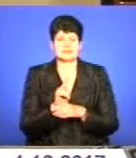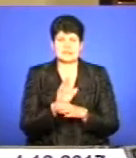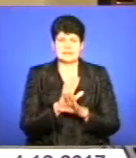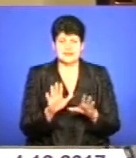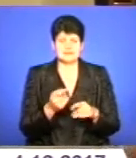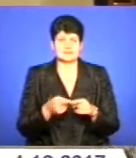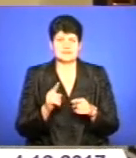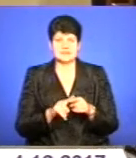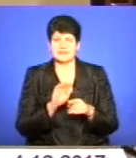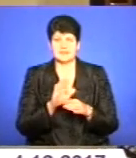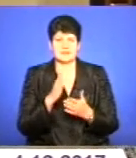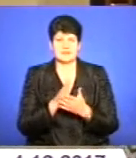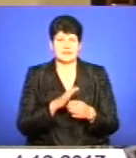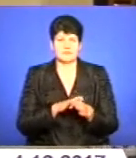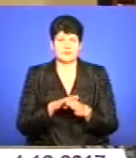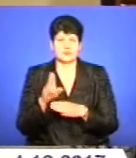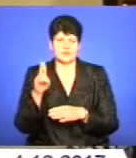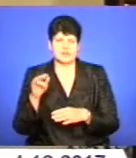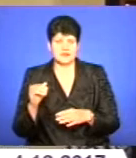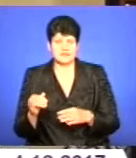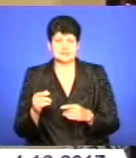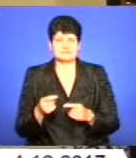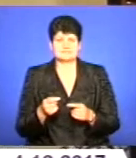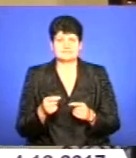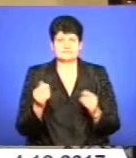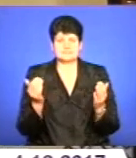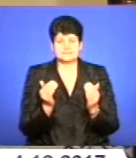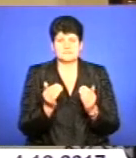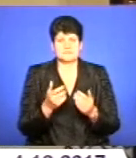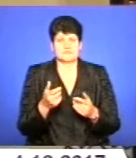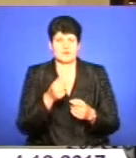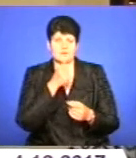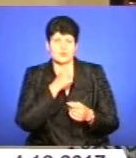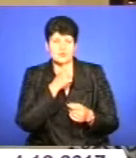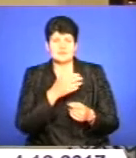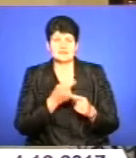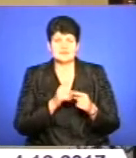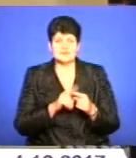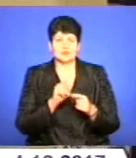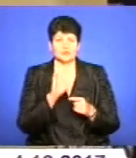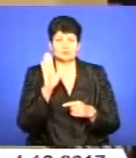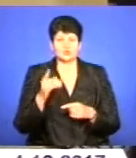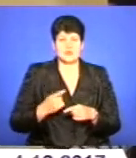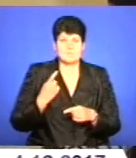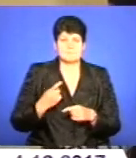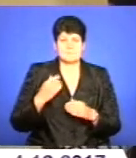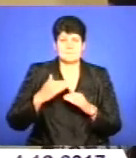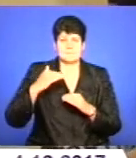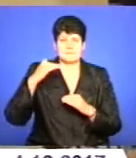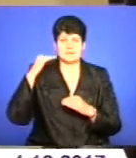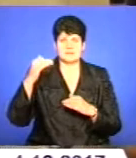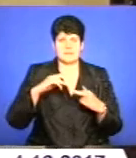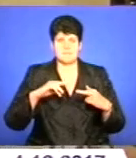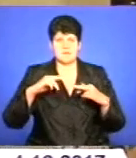є виконавці, які там низькопробного гатунку. Це вже виконавці, які будуть ставати майстрами. Вони вже на грані